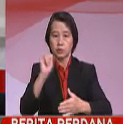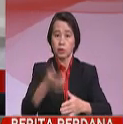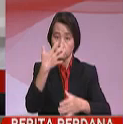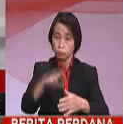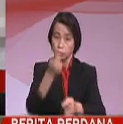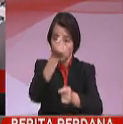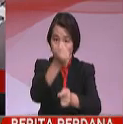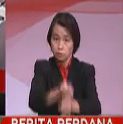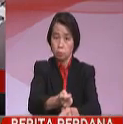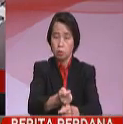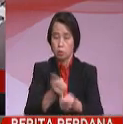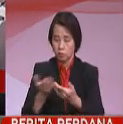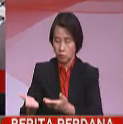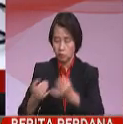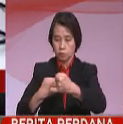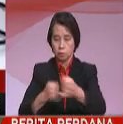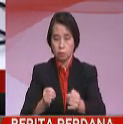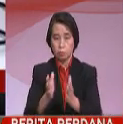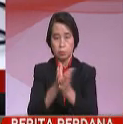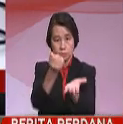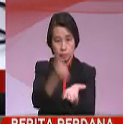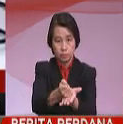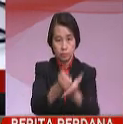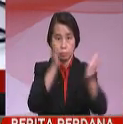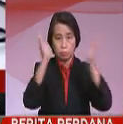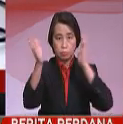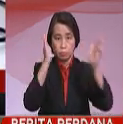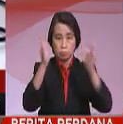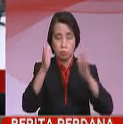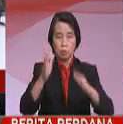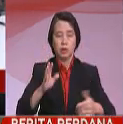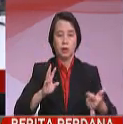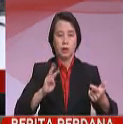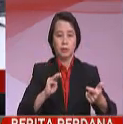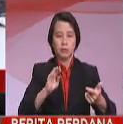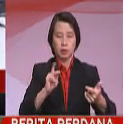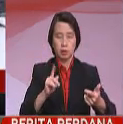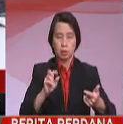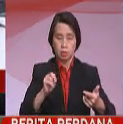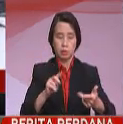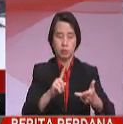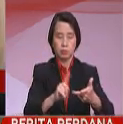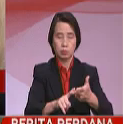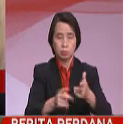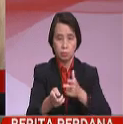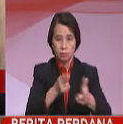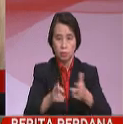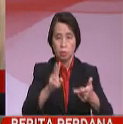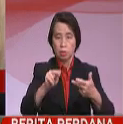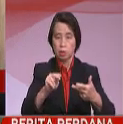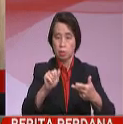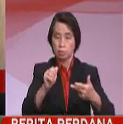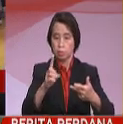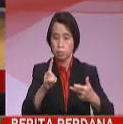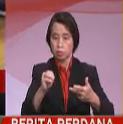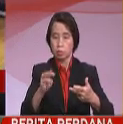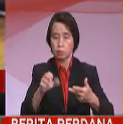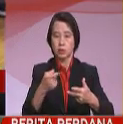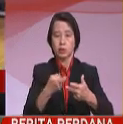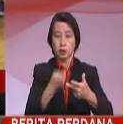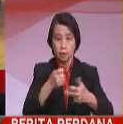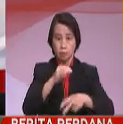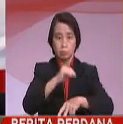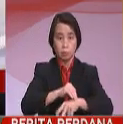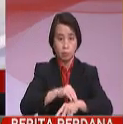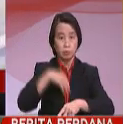telah ditetapkan oleh Jabatan Imigresen Malaysia, Majlis Keselamatan Negara dan Agensi Pengurusan Bencana Negara dari semasa ke